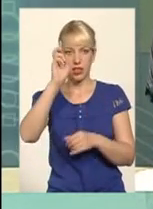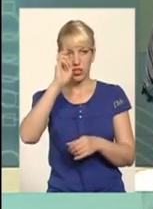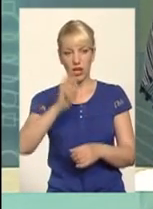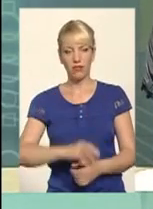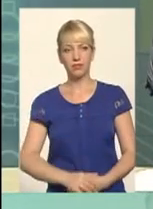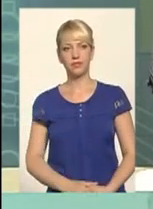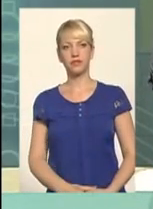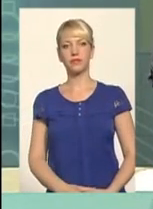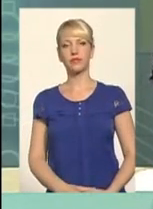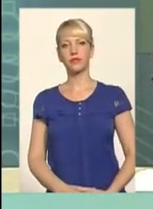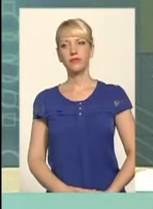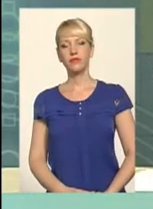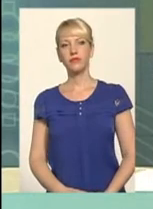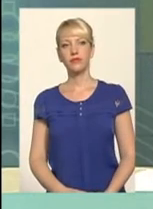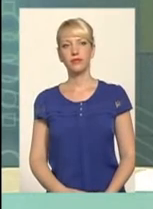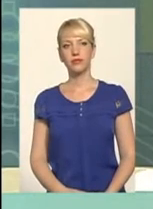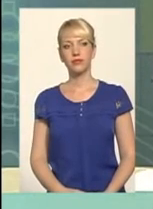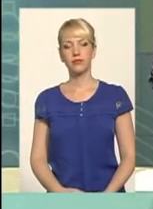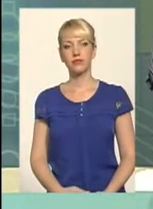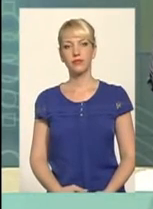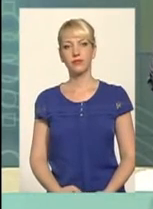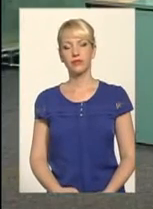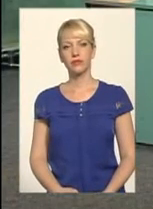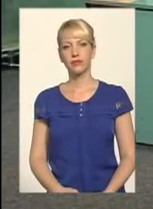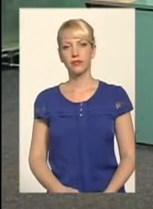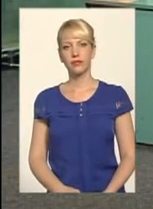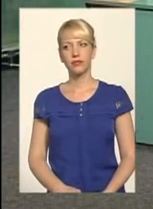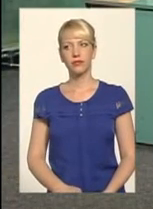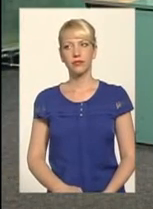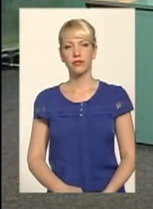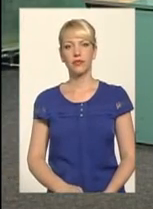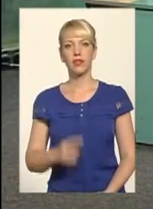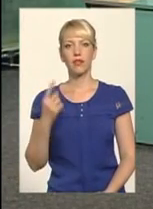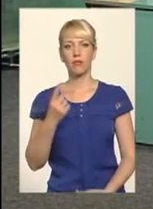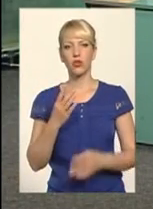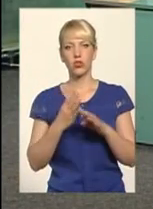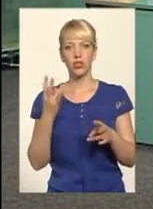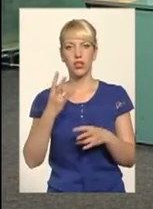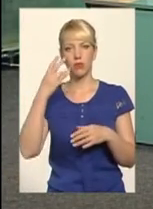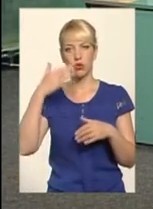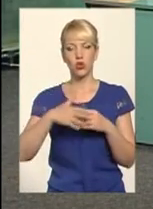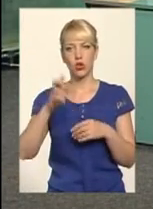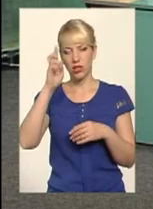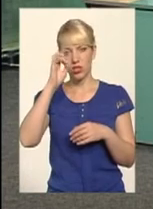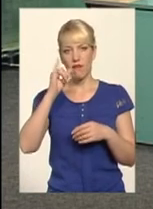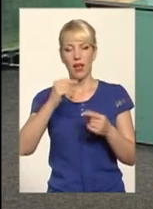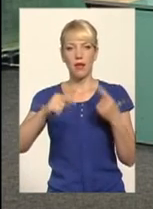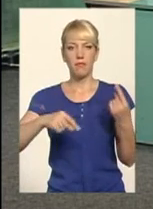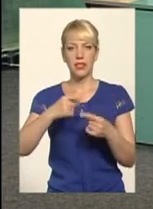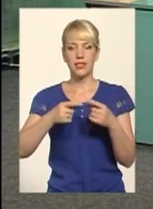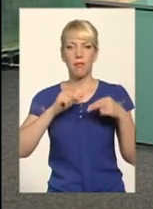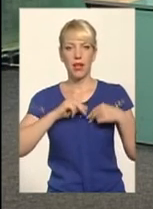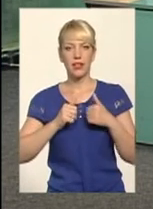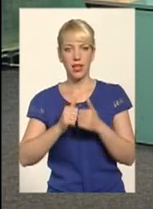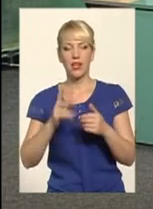підприємствам, так і кожному, хто працює на цих підприємствах. Перш за все, зрозуміти, що держава і бізнес – це партнери, і всі контролюючі